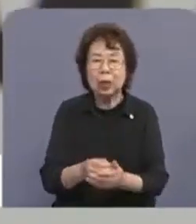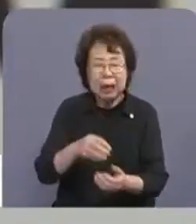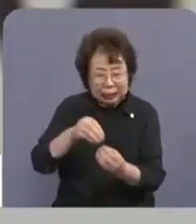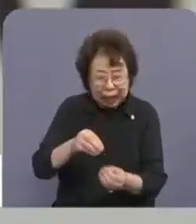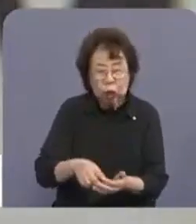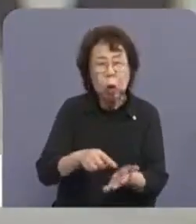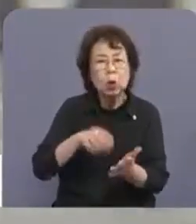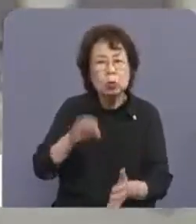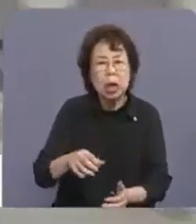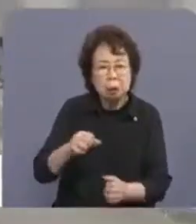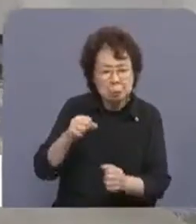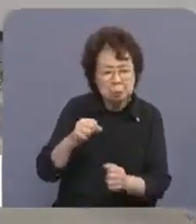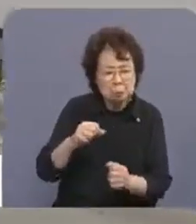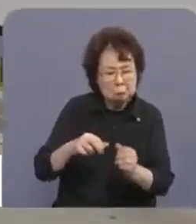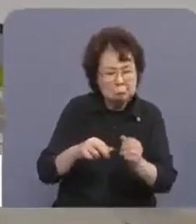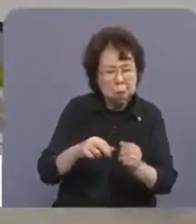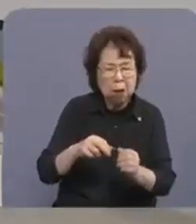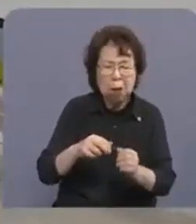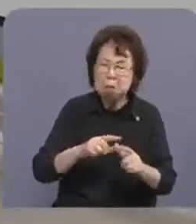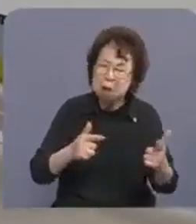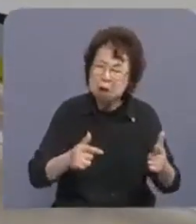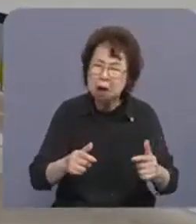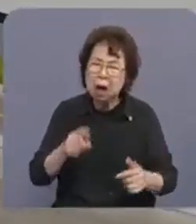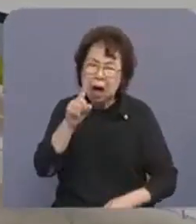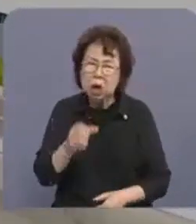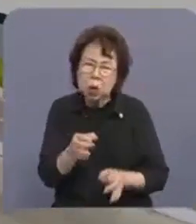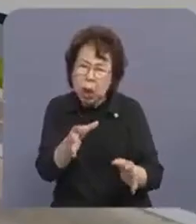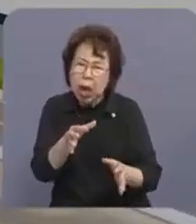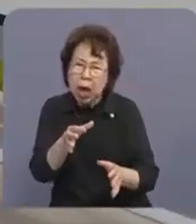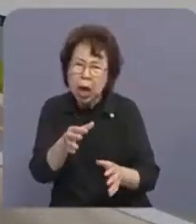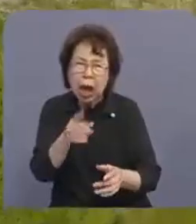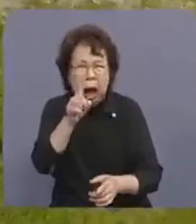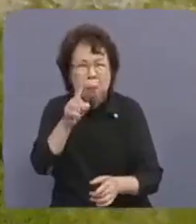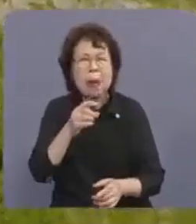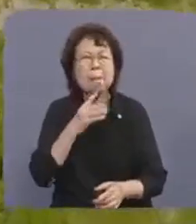상속세 회피를 위한 일회성 투자에 그치지 않도록 하는